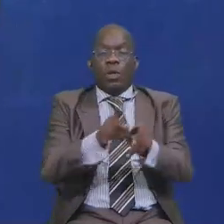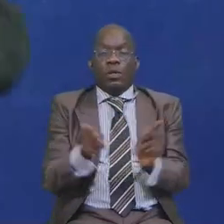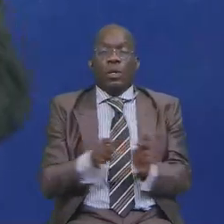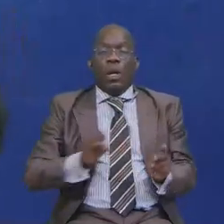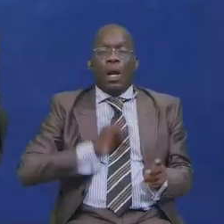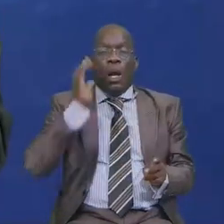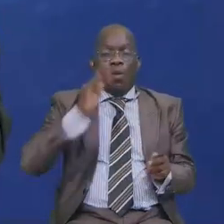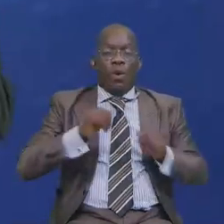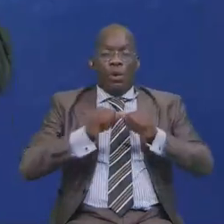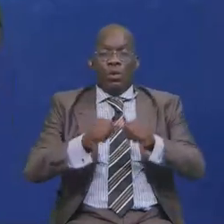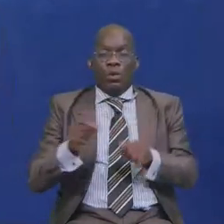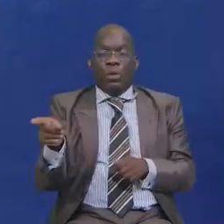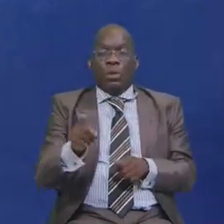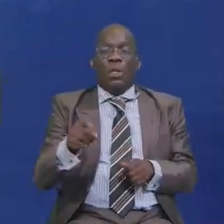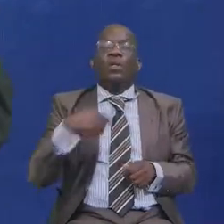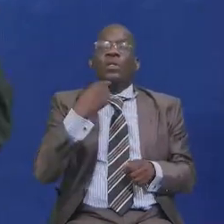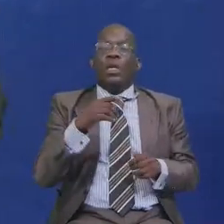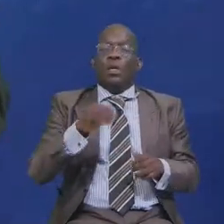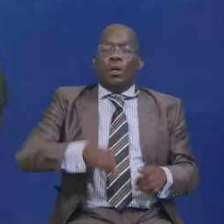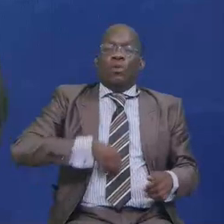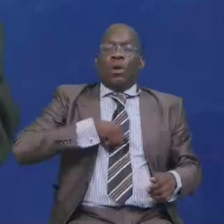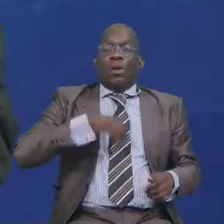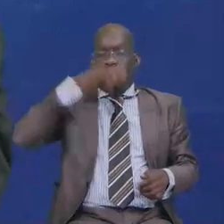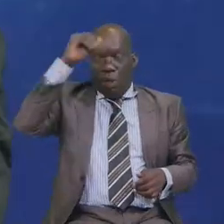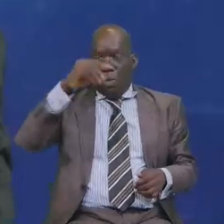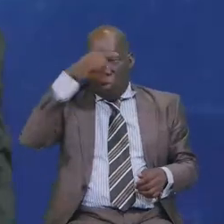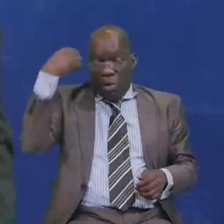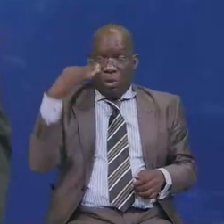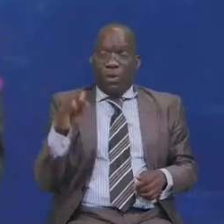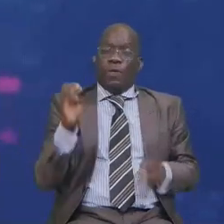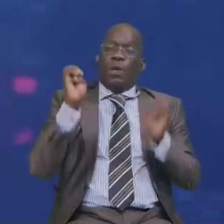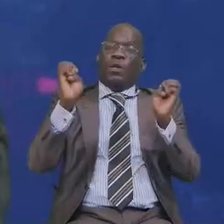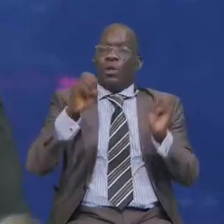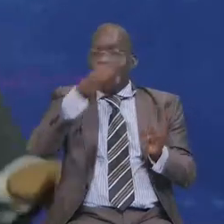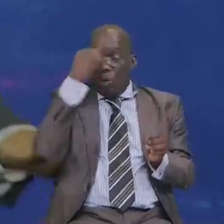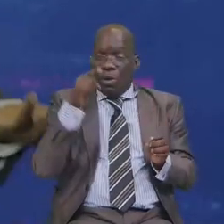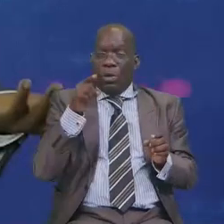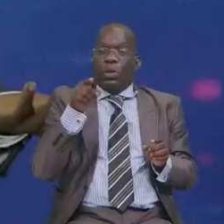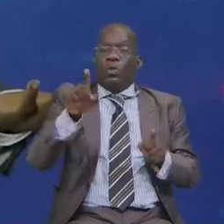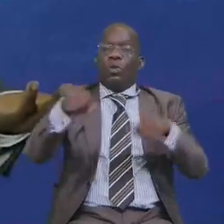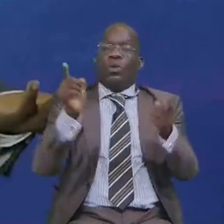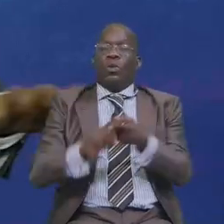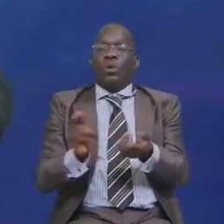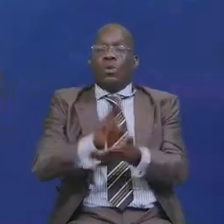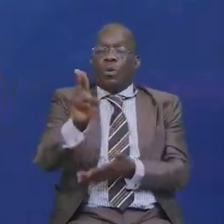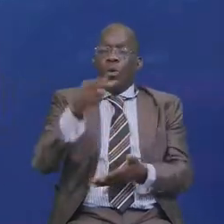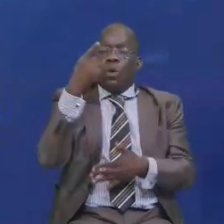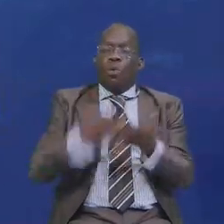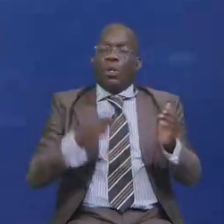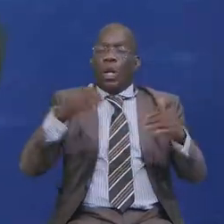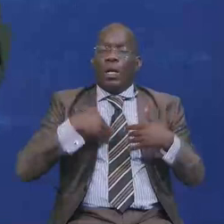homme orgueilleux. Oh, à cause de ton niveau d'études. Parce que tu allais à l'université. Non. Qu'est-ce que l'université a fait avec